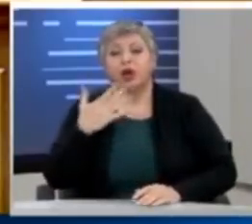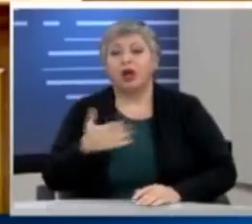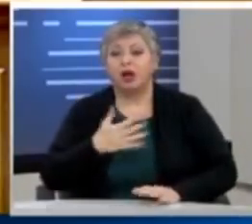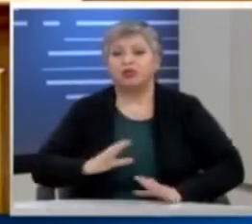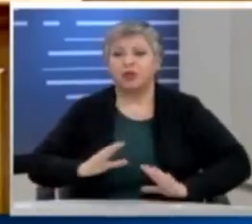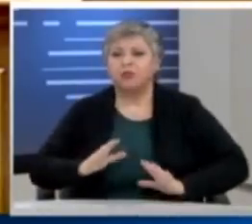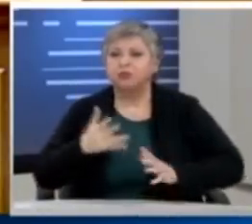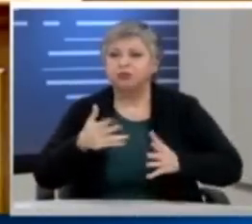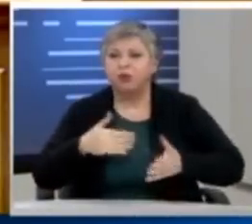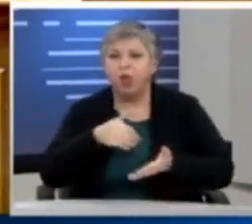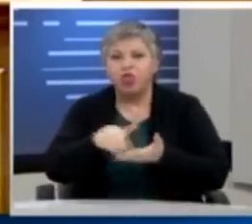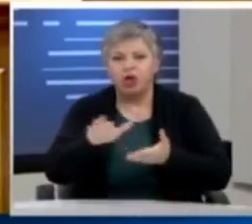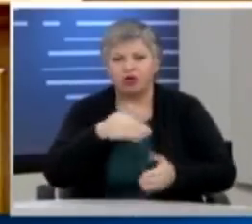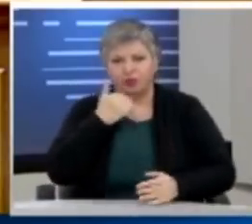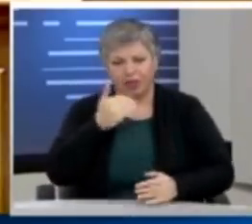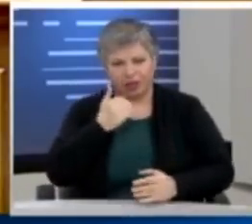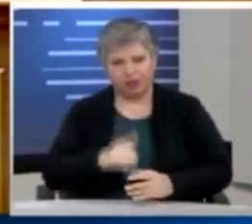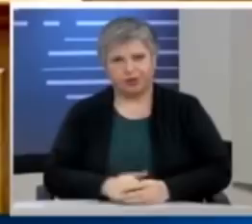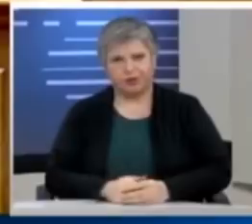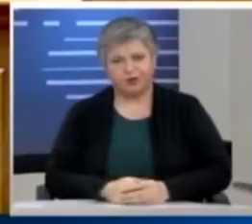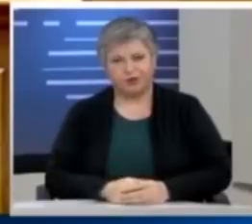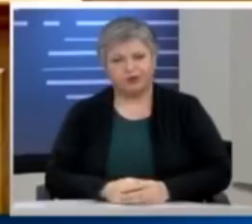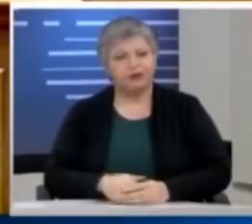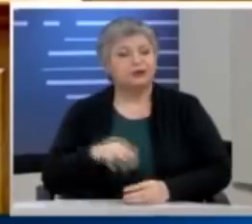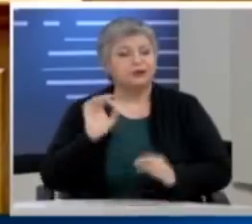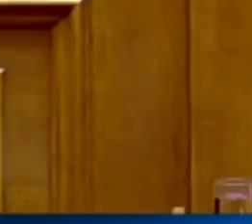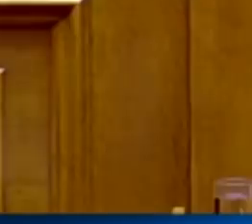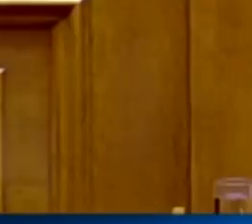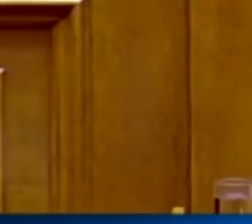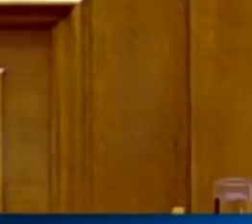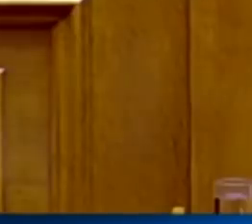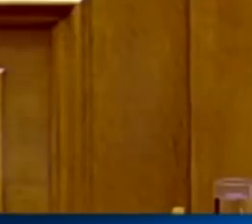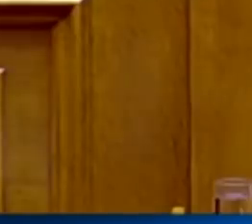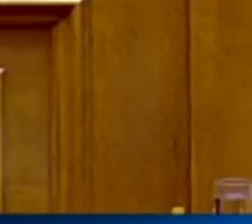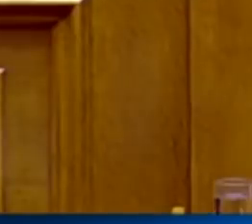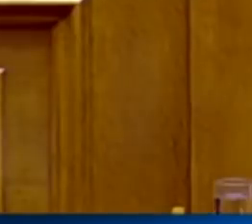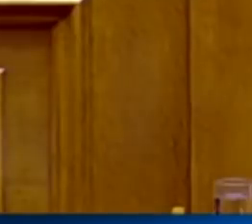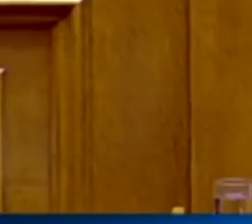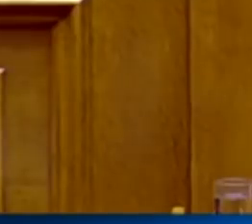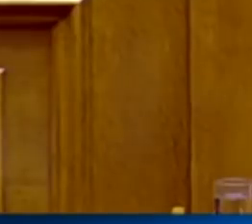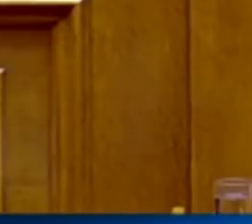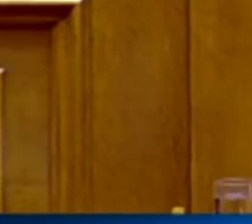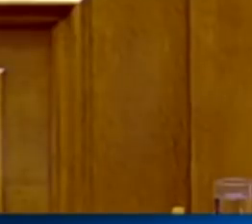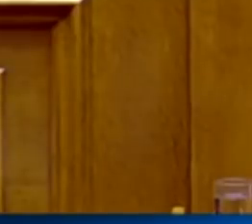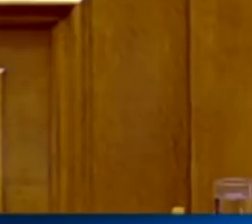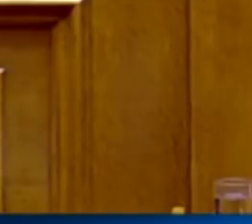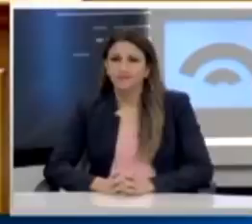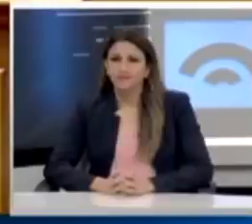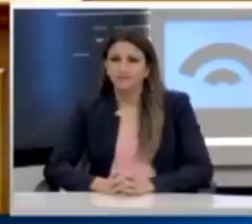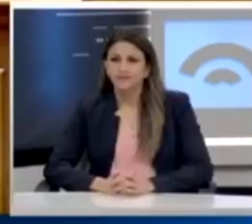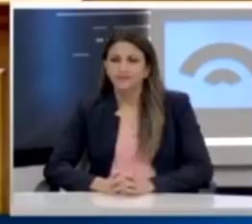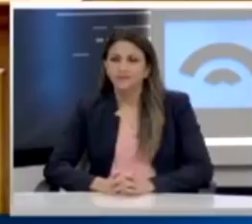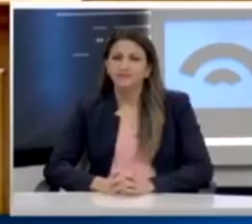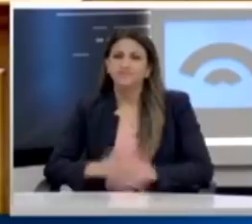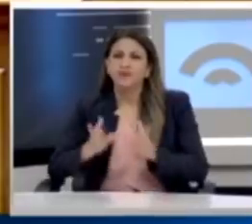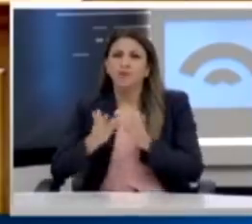πανίσχυρος αντίπαλος. Και οι περισσότεροι βέβαια από όσους τα έλεγαν τότε αυτά, χωρίς να το καταλάβουν μάλιστα αρκετοί από αυτούς,